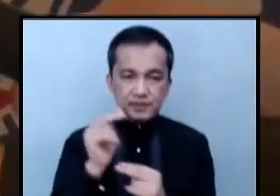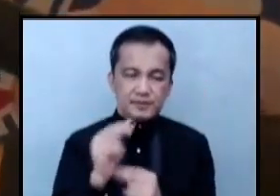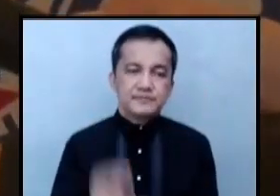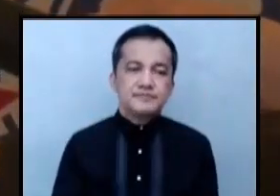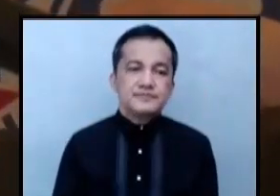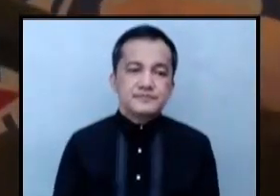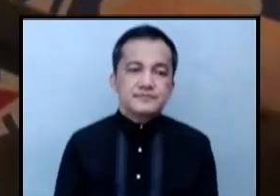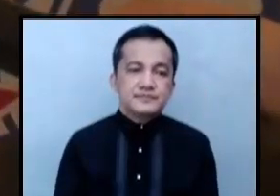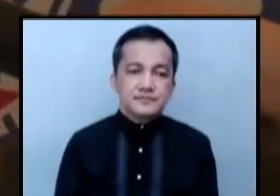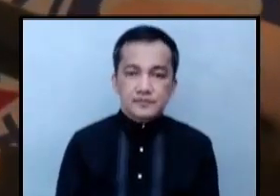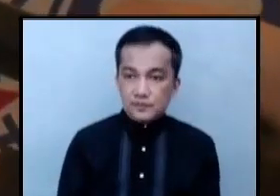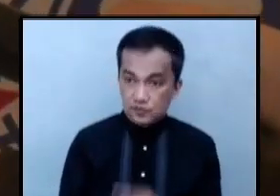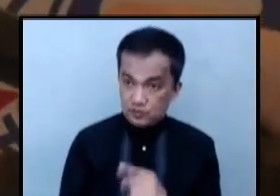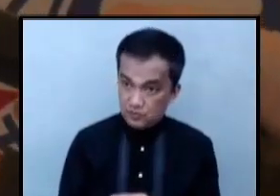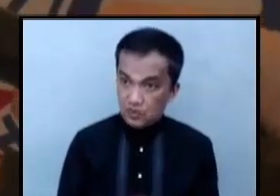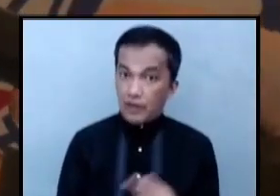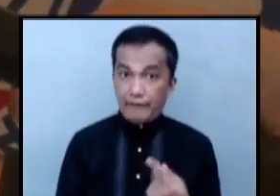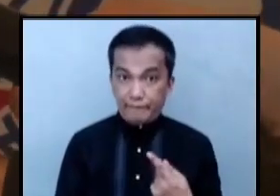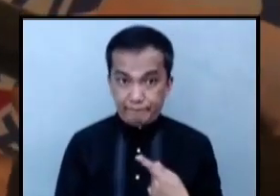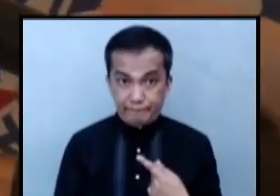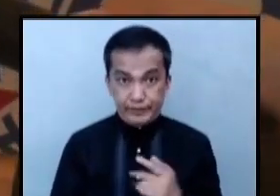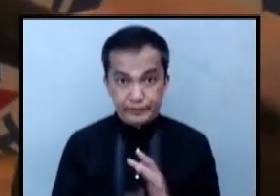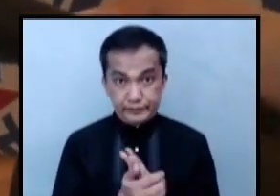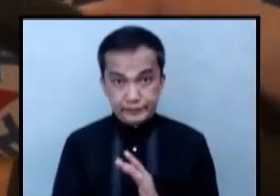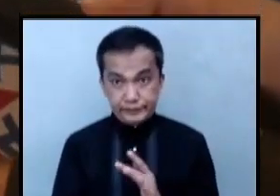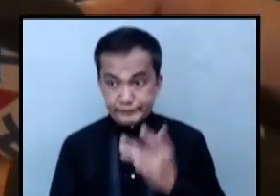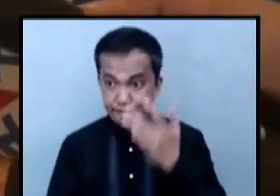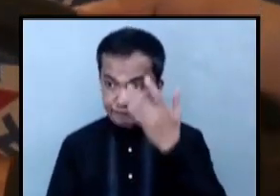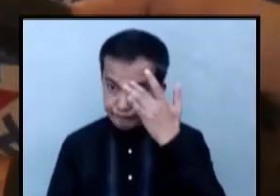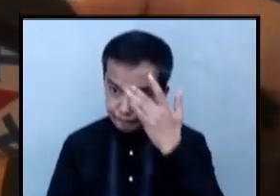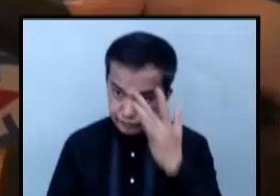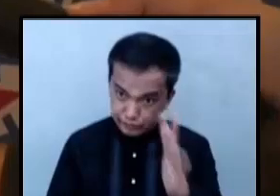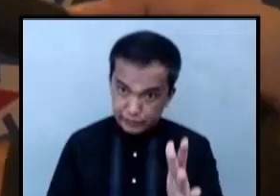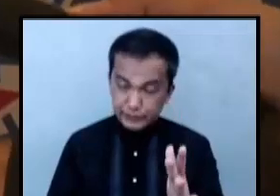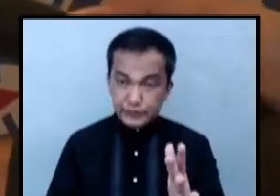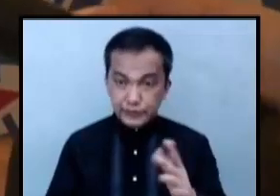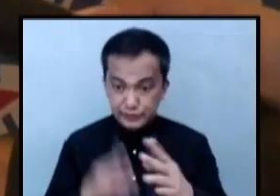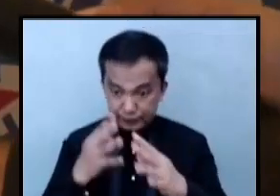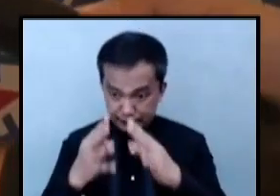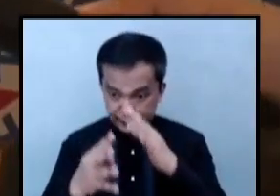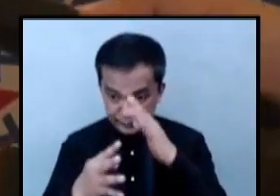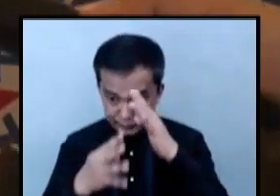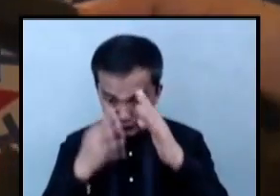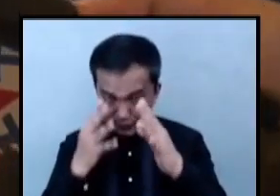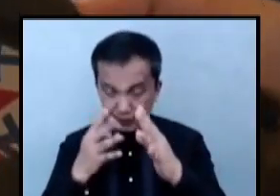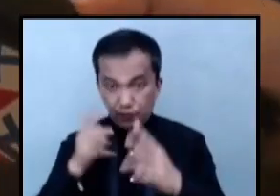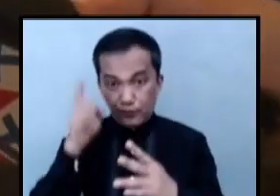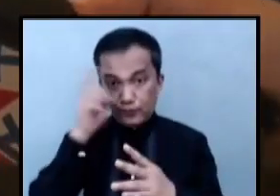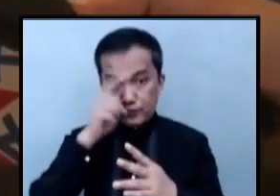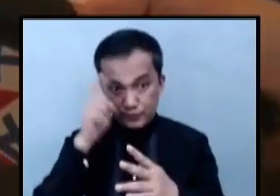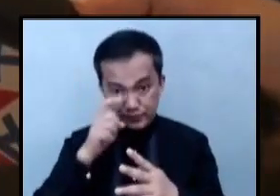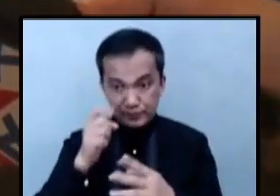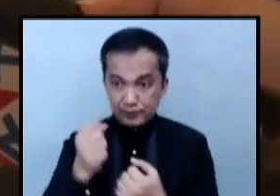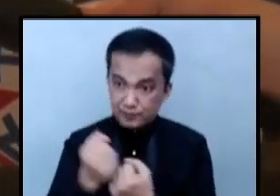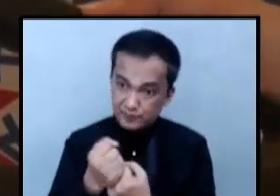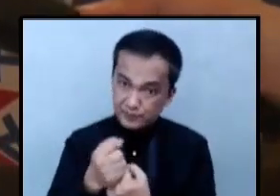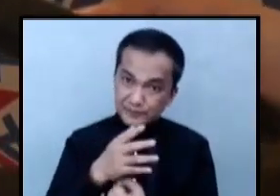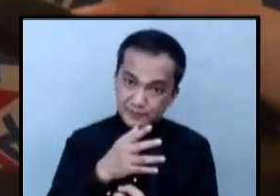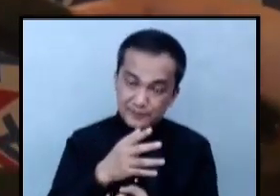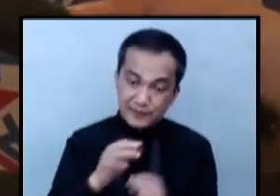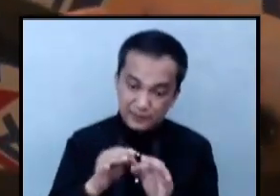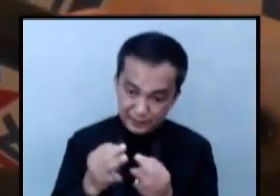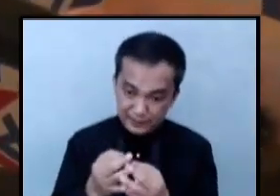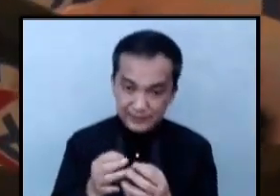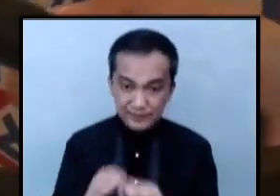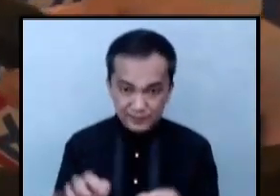as you have the skill, the talent, you know, the creativity, the wisdom, the support from your family is very important,